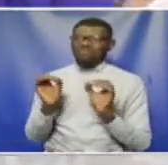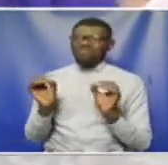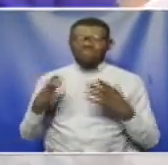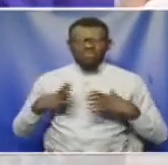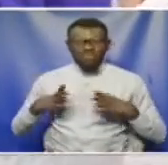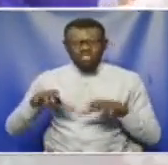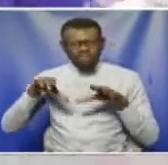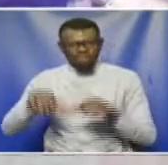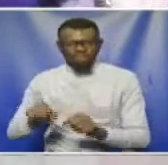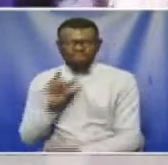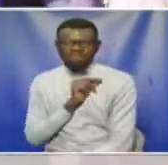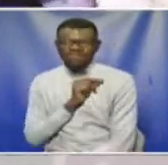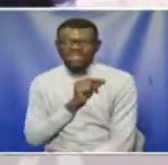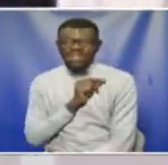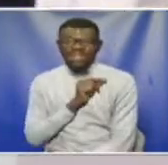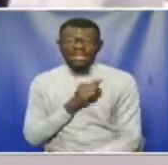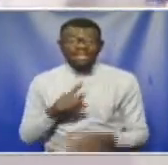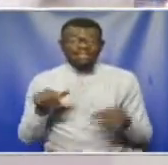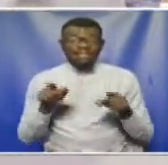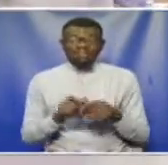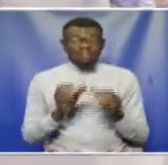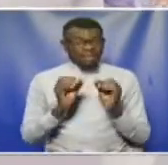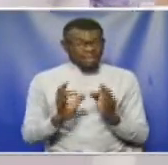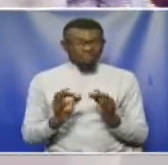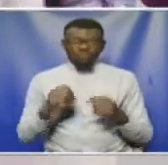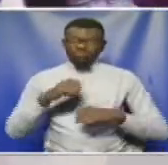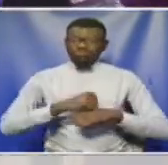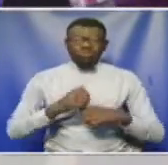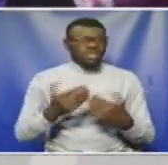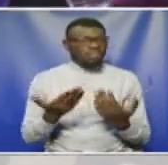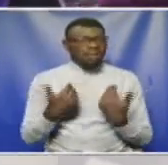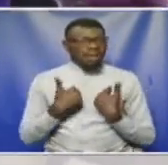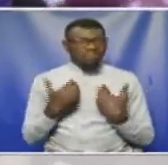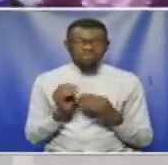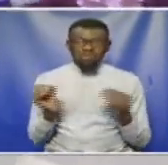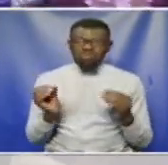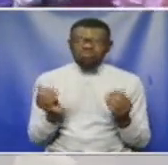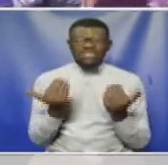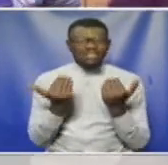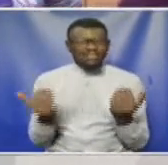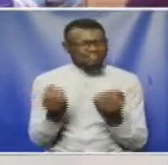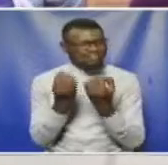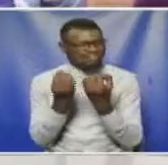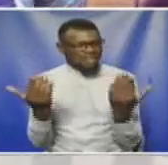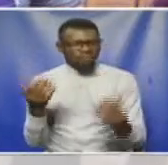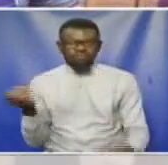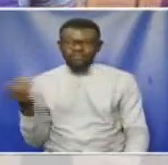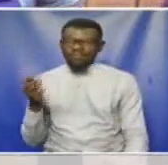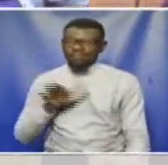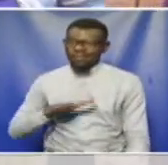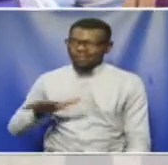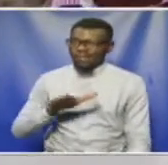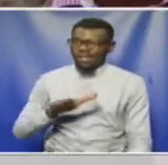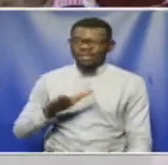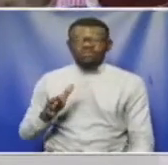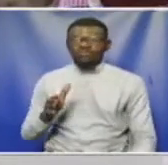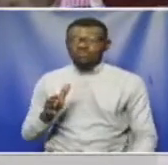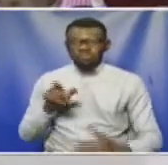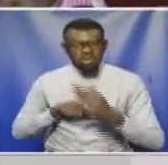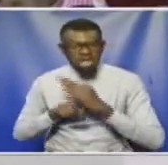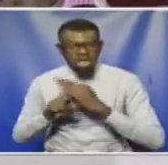kunyakuliwa. Na wadau wanaonya kwamba bila shule hizo, maelfu ya wanafunzi katika mitaa ya mabanda huenda wakakosa fursa ya kusoma.